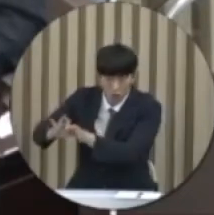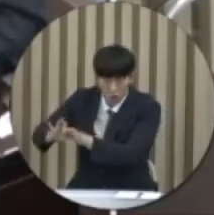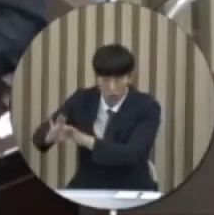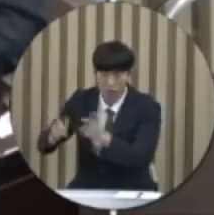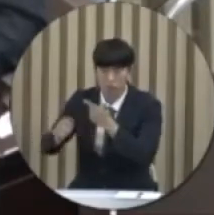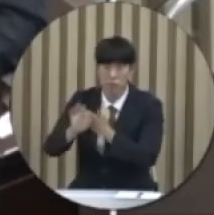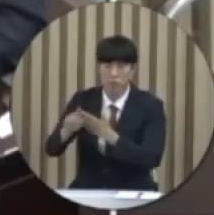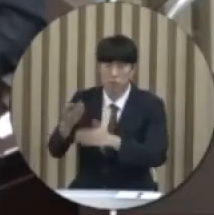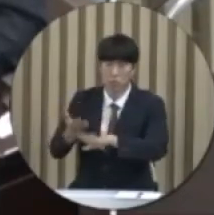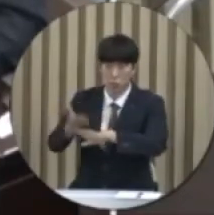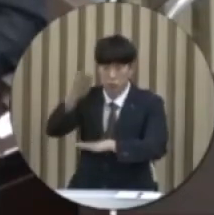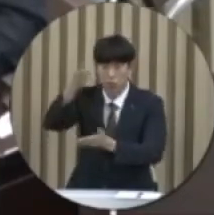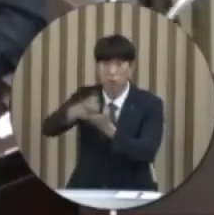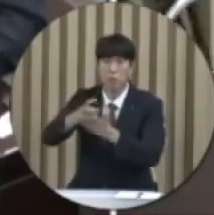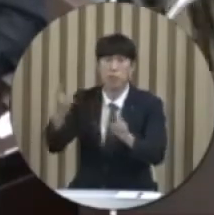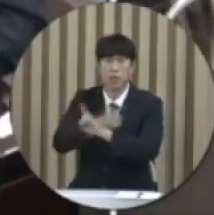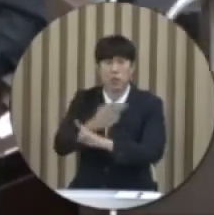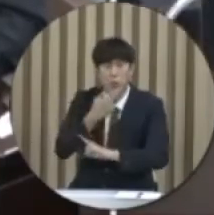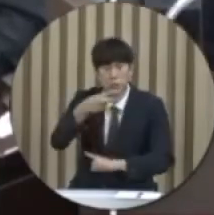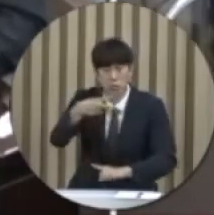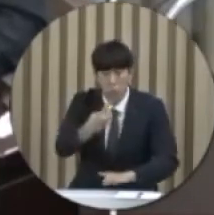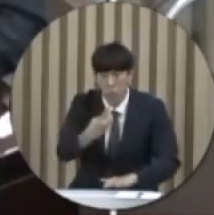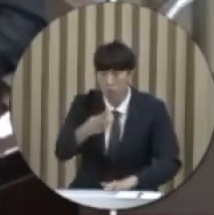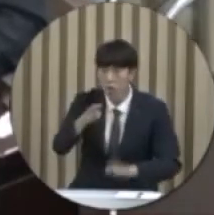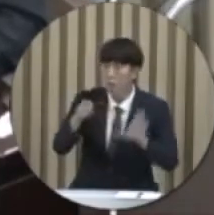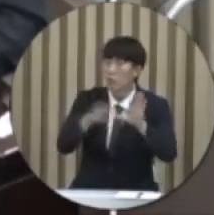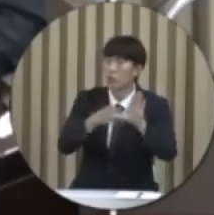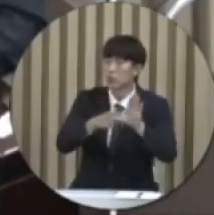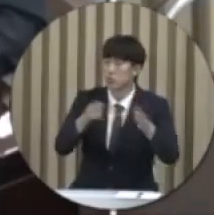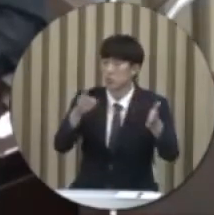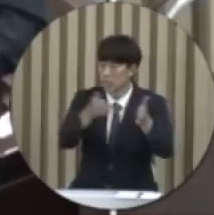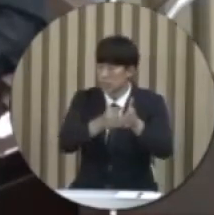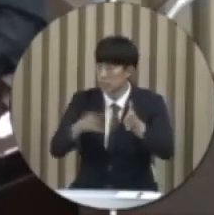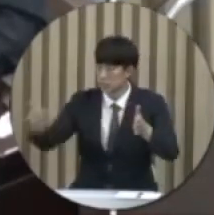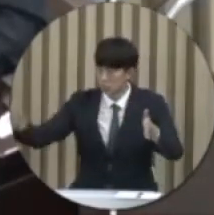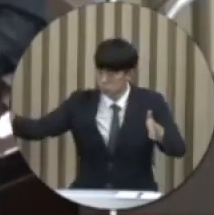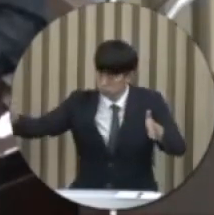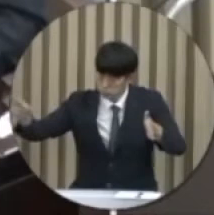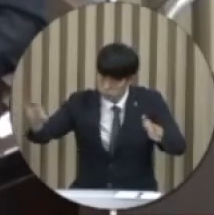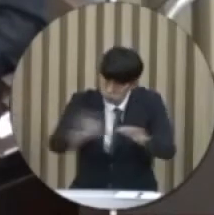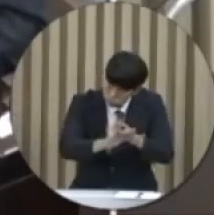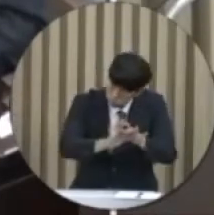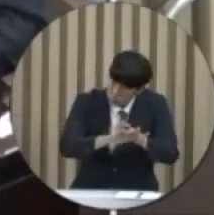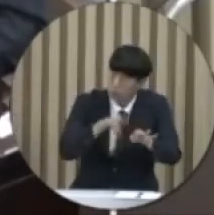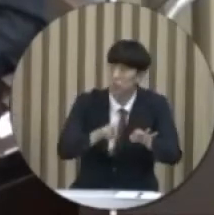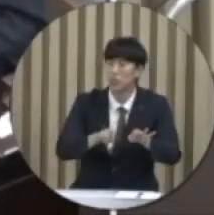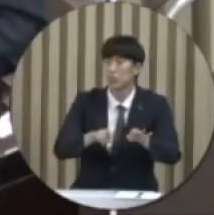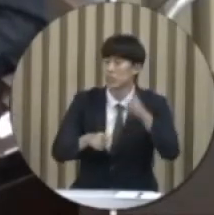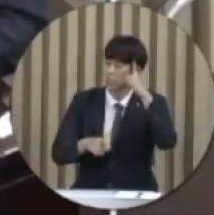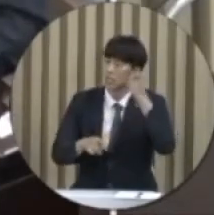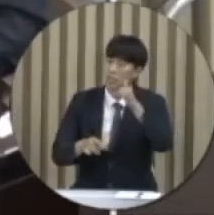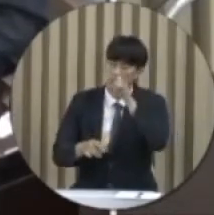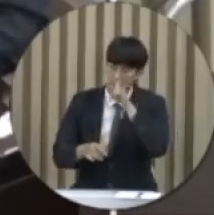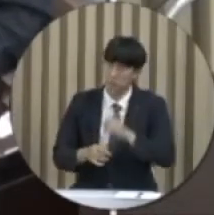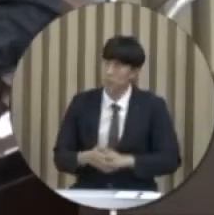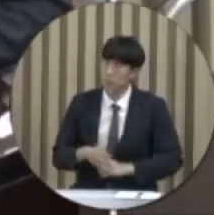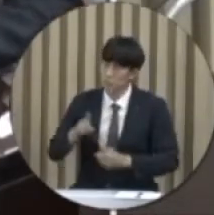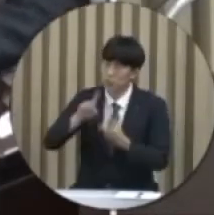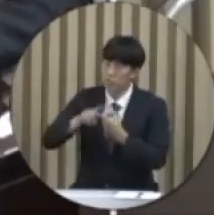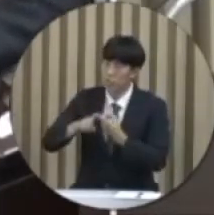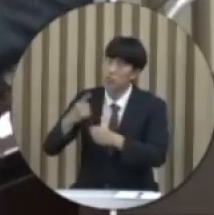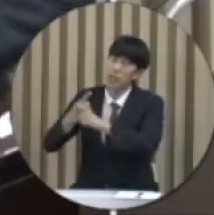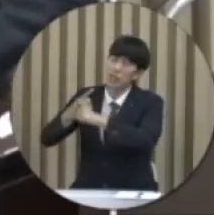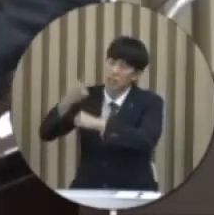상위법이 바뀌지 않더라도 병점역까지만 GTX 신호선을 끌어오면 된다는 게제 입장입니다. 네, 감사합니다. 예, 그래서 거기에 대한 거는